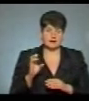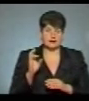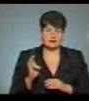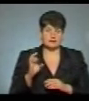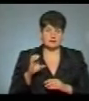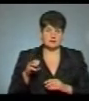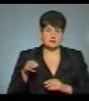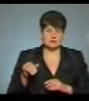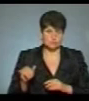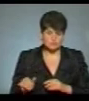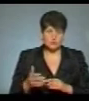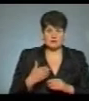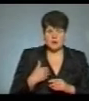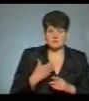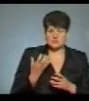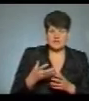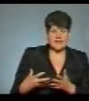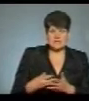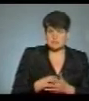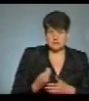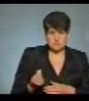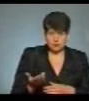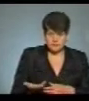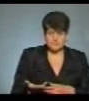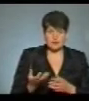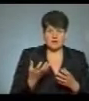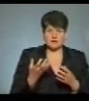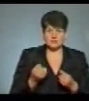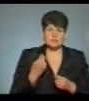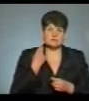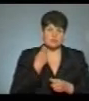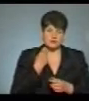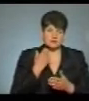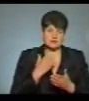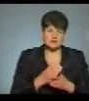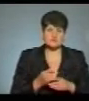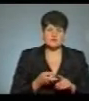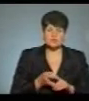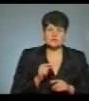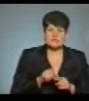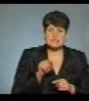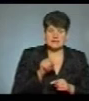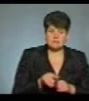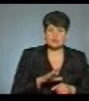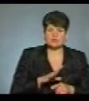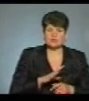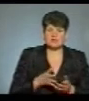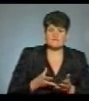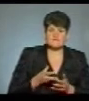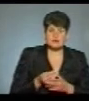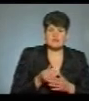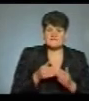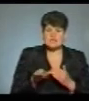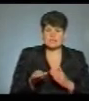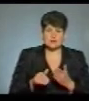час НСЗУ нам ще не проплатило, а лишилась заборгованість в зв'язку з тим, що були виплачені вихідна